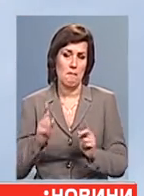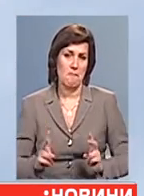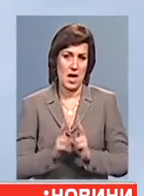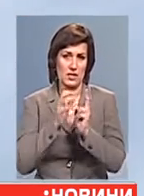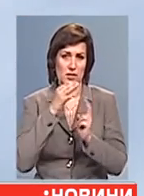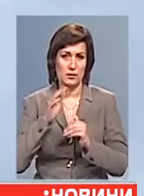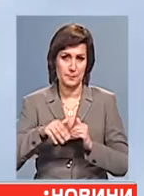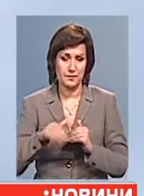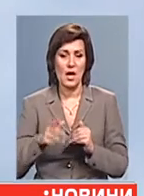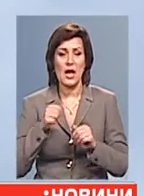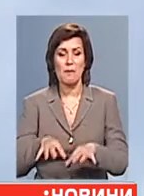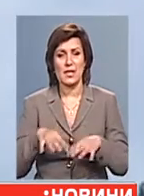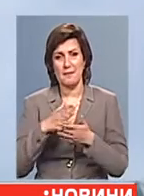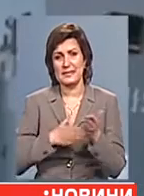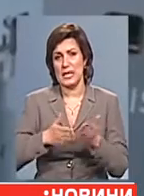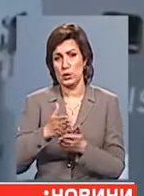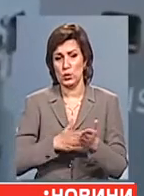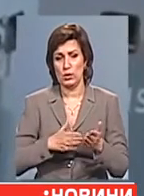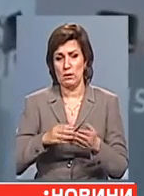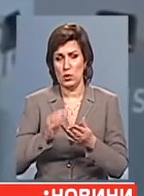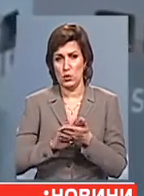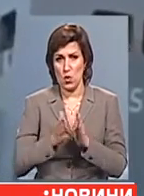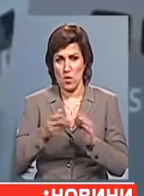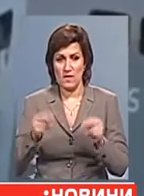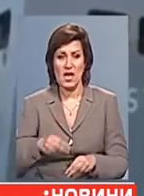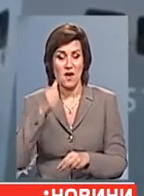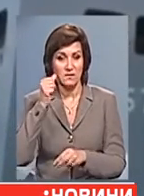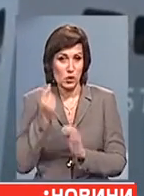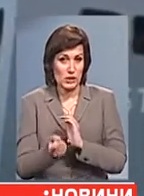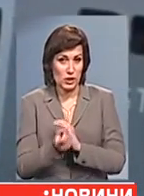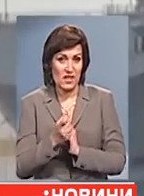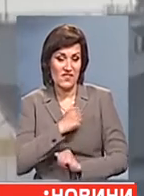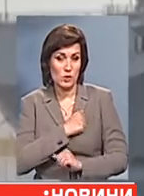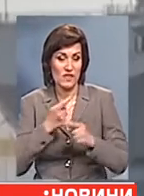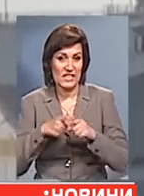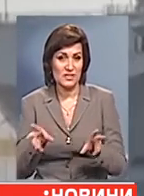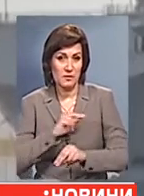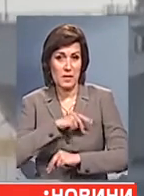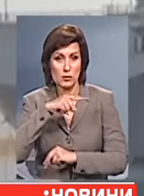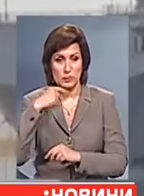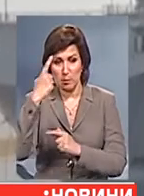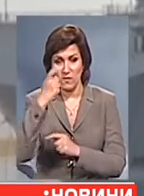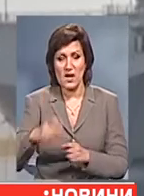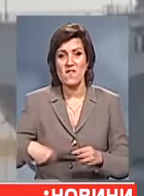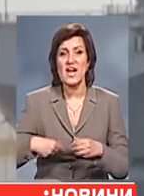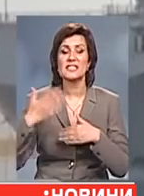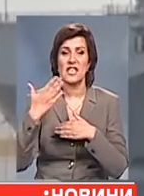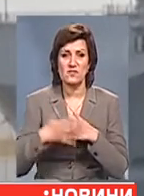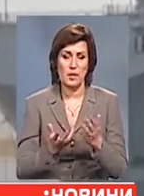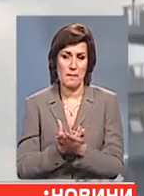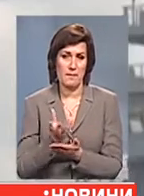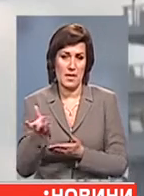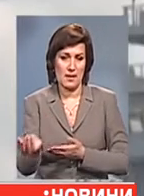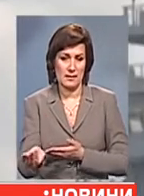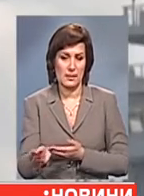як парламент скасує договір. Щоправда, вчора джерела у сфері військово-технічної співпраці Росії повідомили, Франція вже переказала